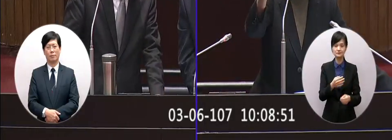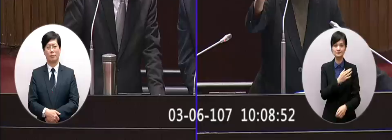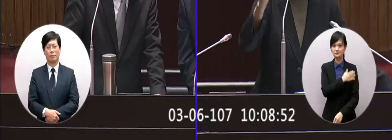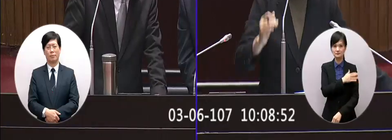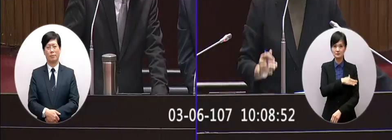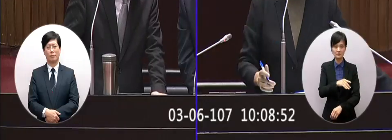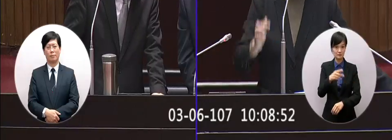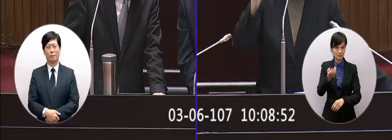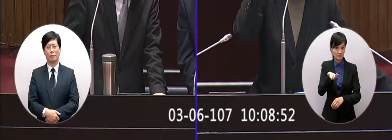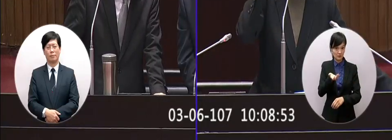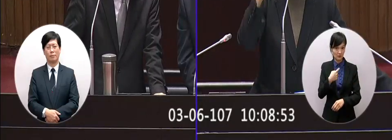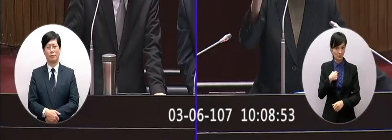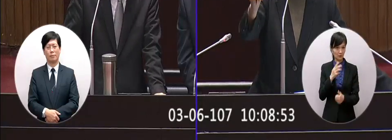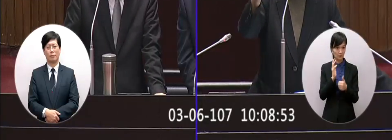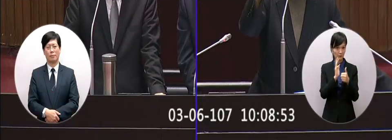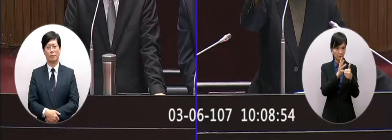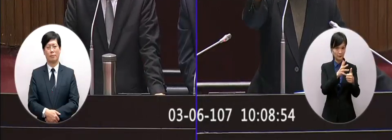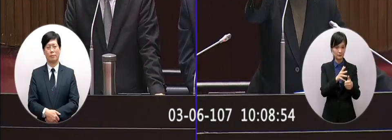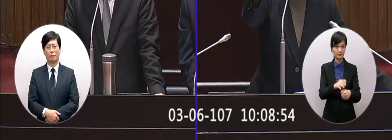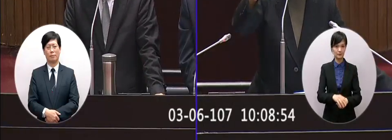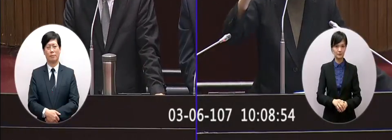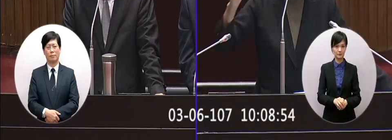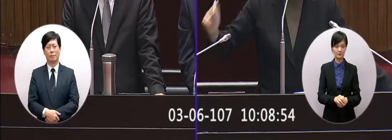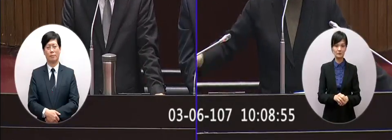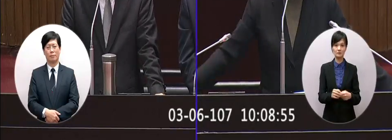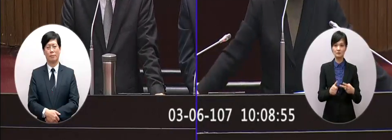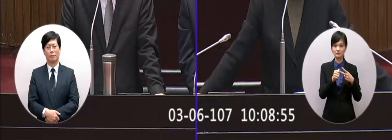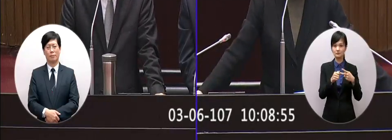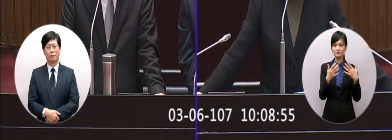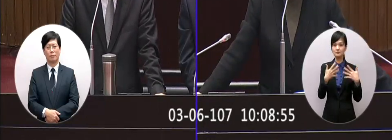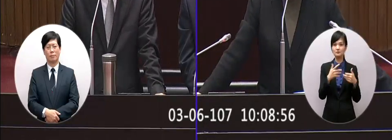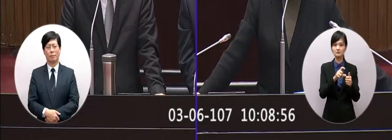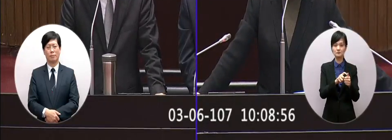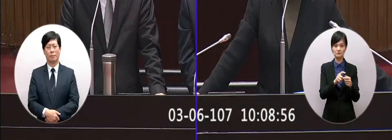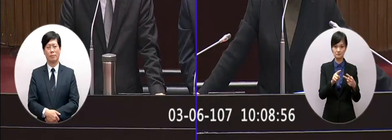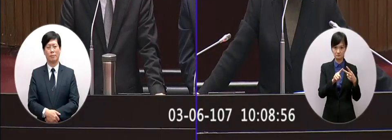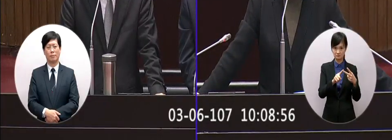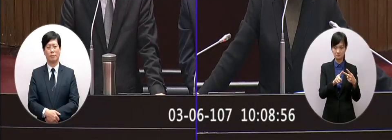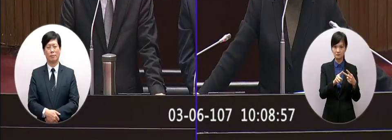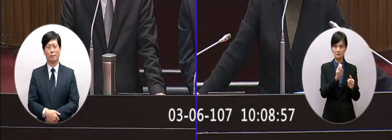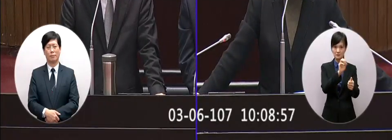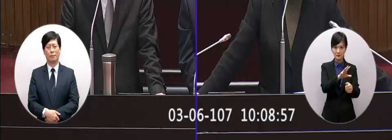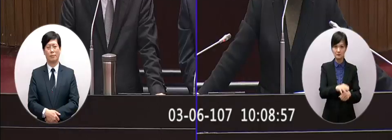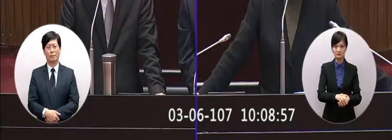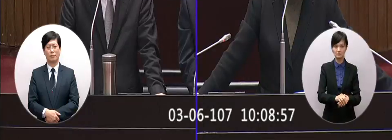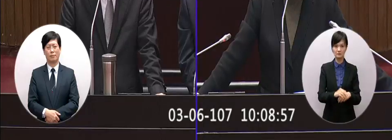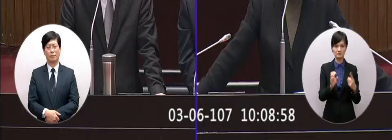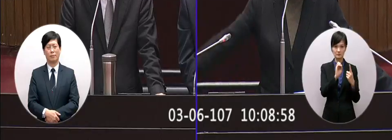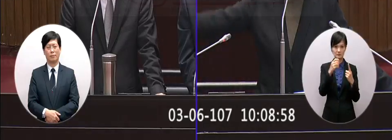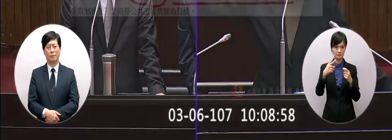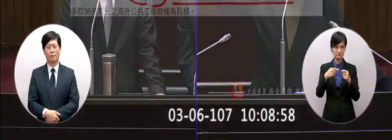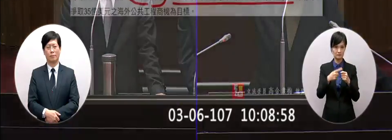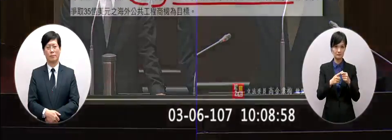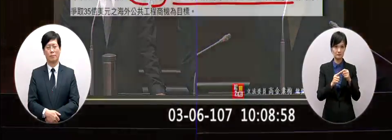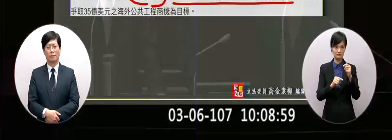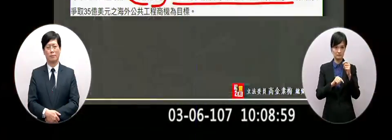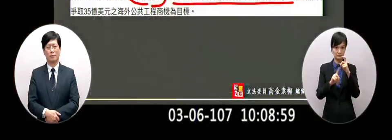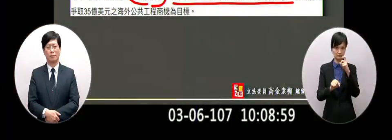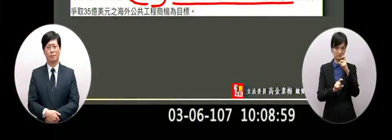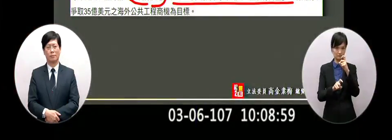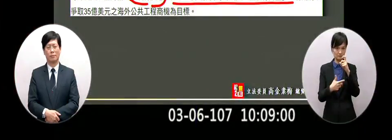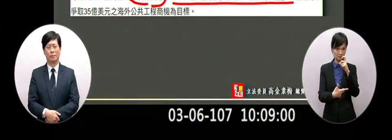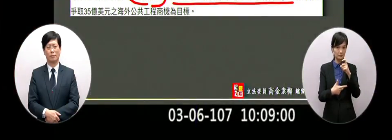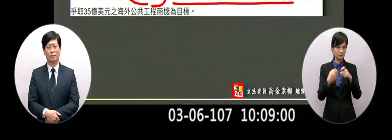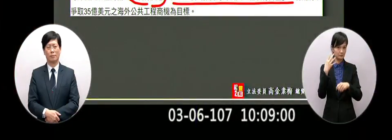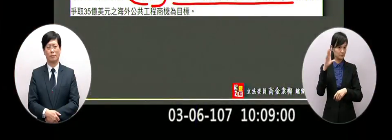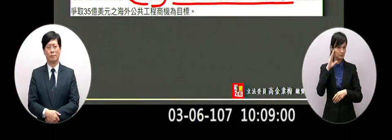刚刚本席还跟你确认，我再告诉你第二个问题。行政院在106年10月16日的新闻稿，你们指